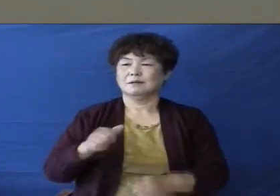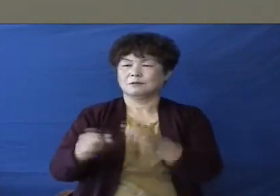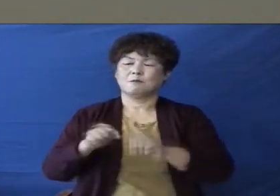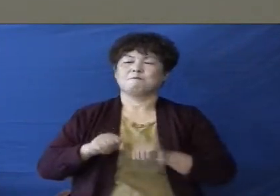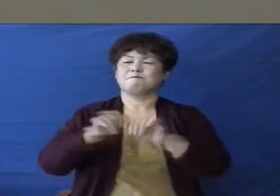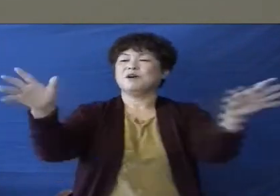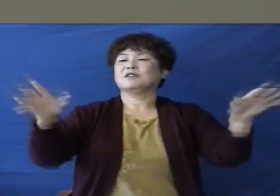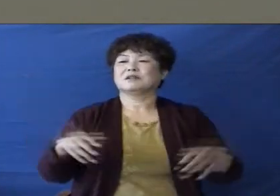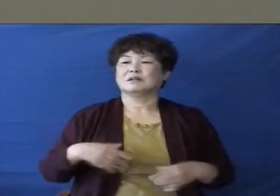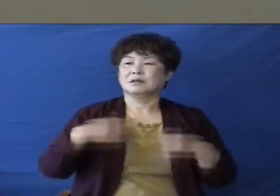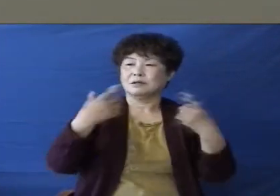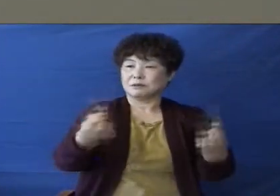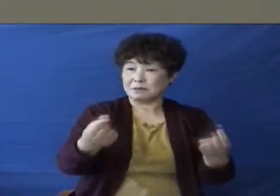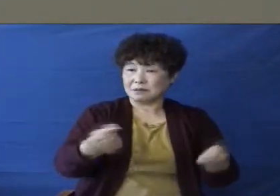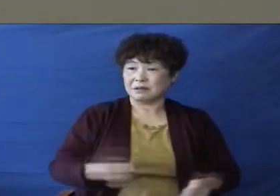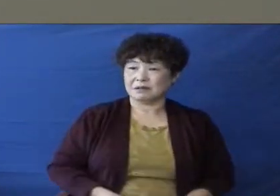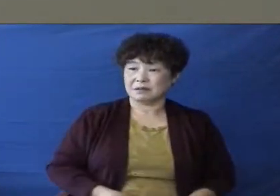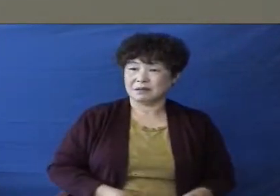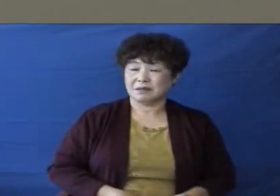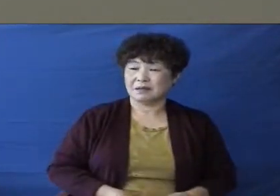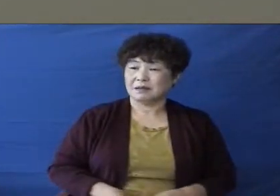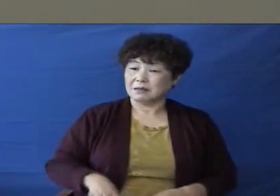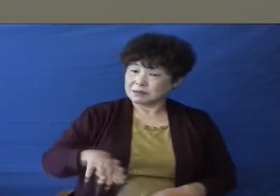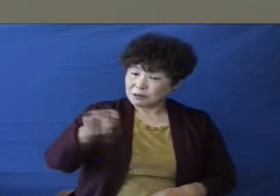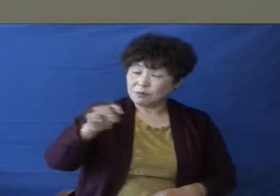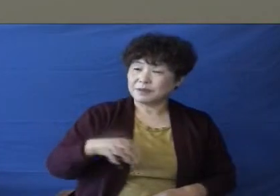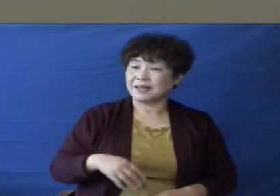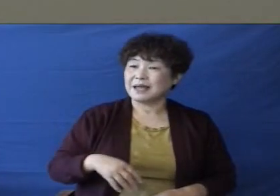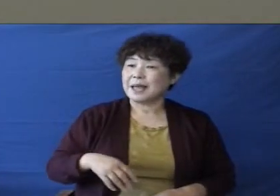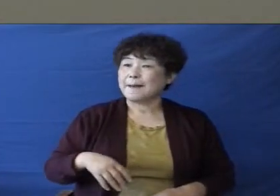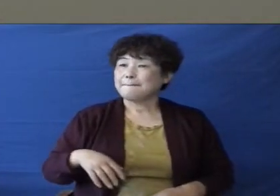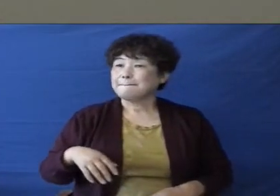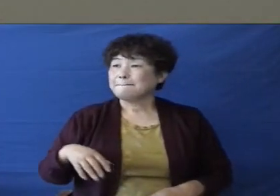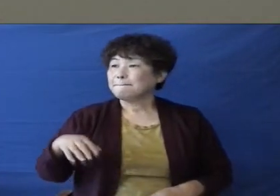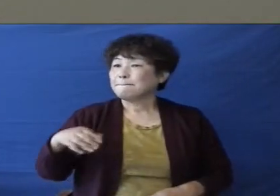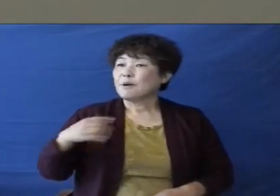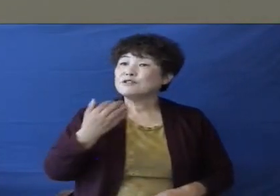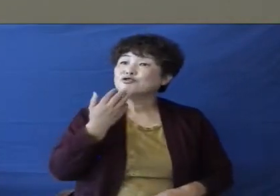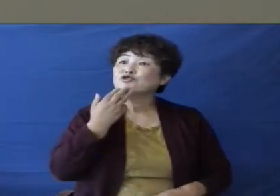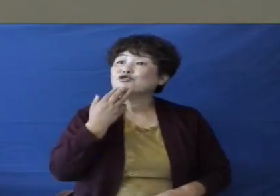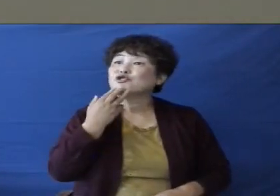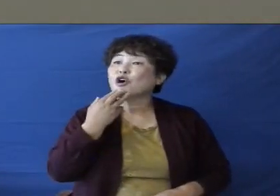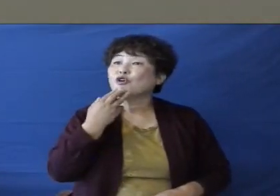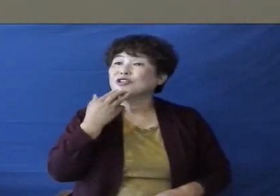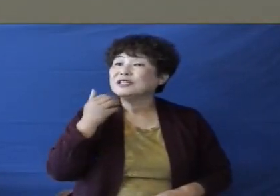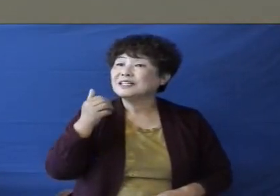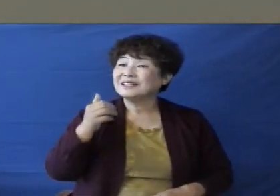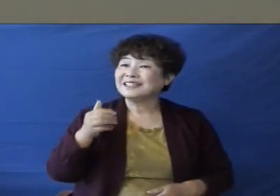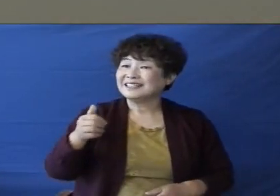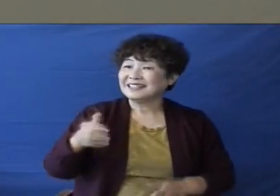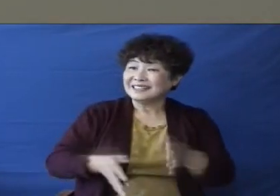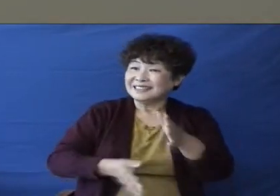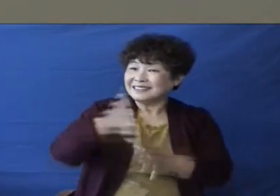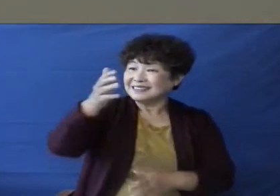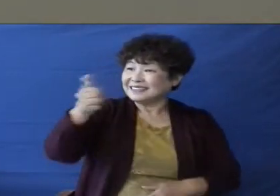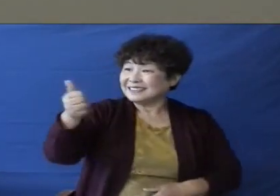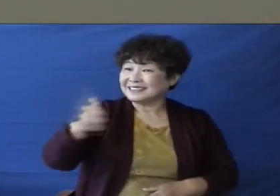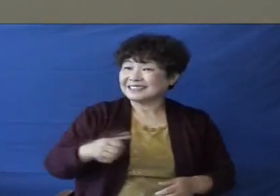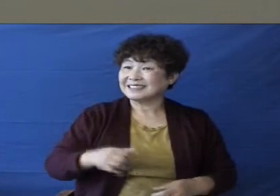어 그런 분이 그런 잘못을 했어 이렇게 다가왔다가 아 또 하나를 듣고 나니까